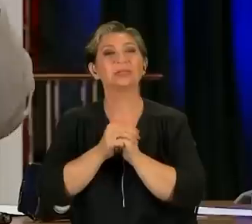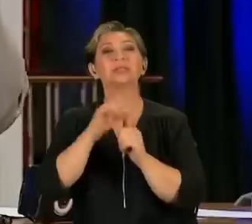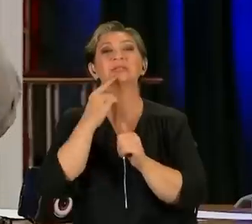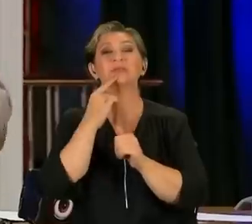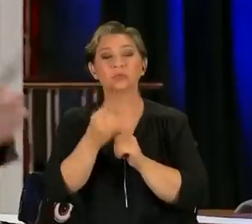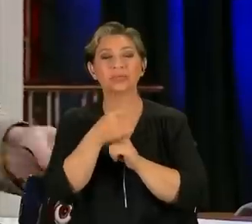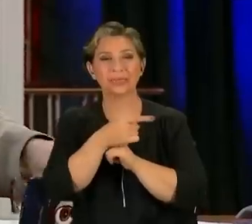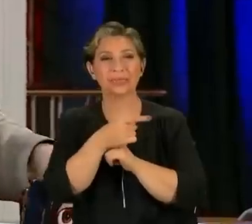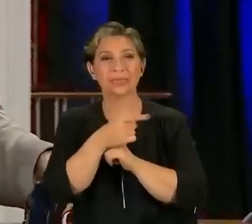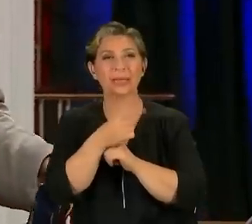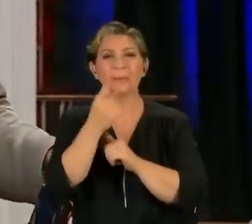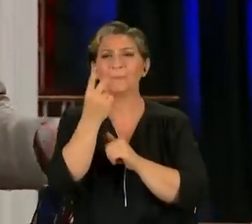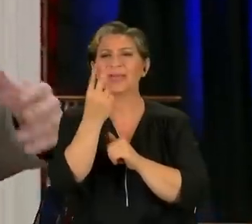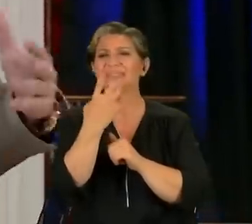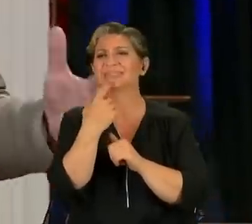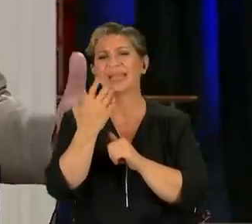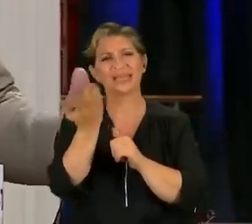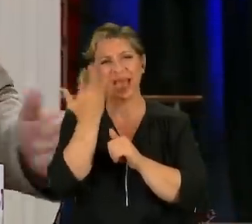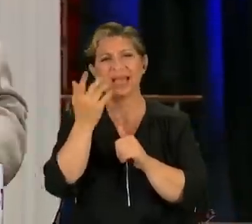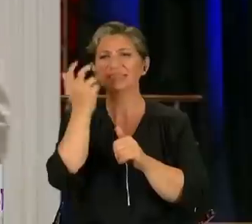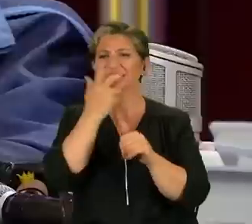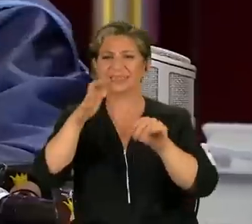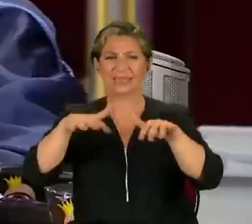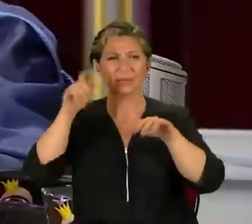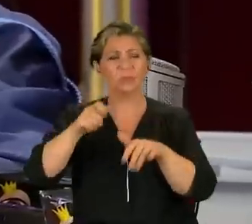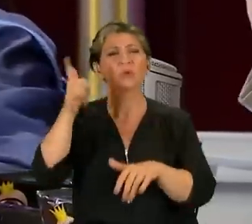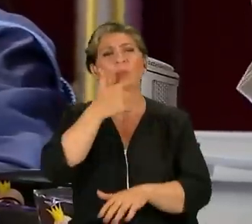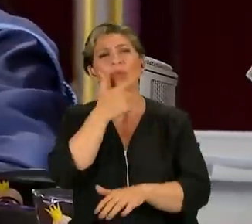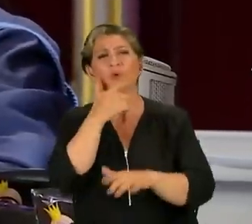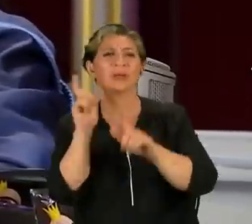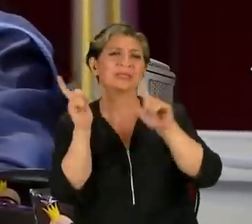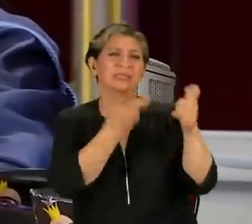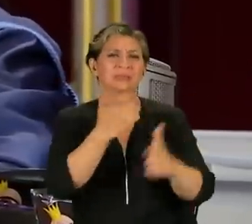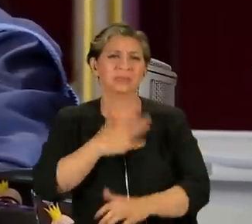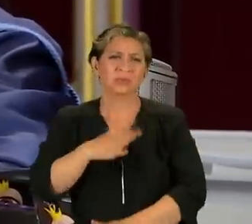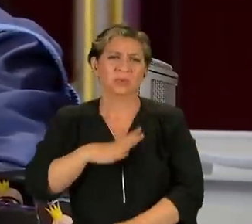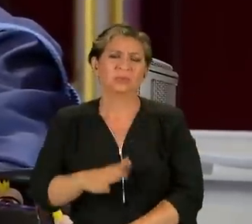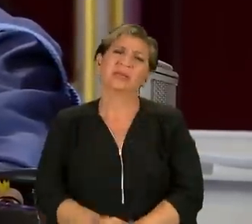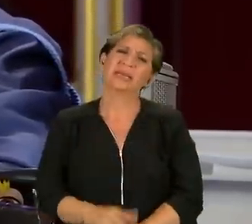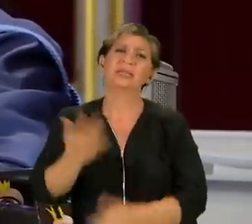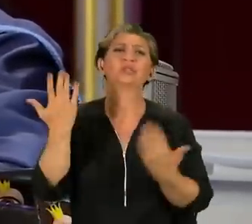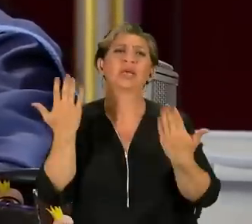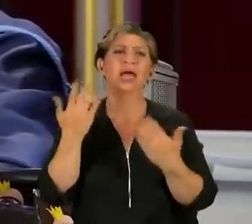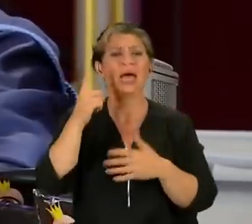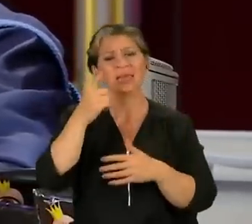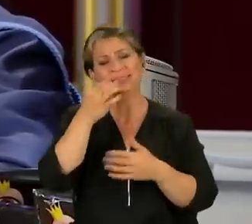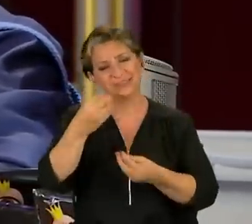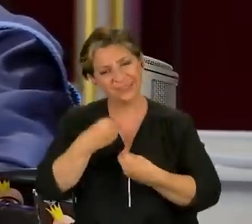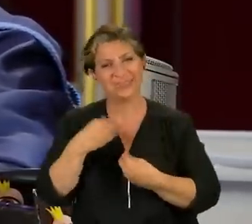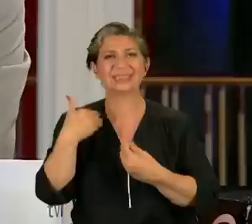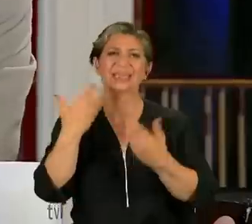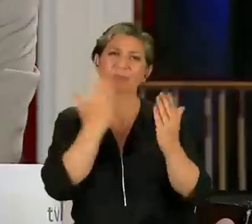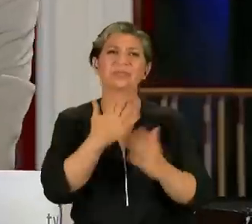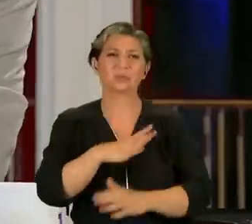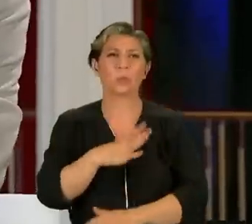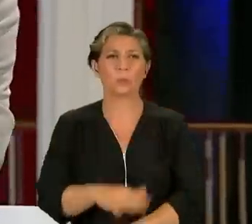diyorsun ki işte birkaç sene daha sahnelerde olacağım. Sonra Bodrum'a yerleşmek istiyorum diyorsun. Evet. Hayırlısıyla Allah o günü